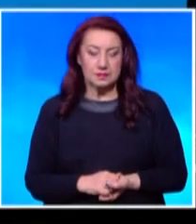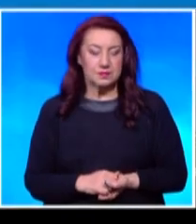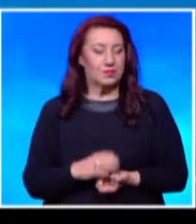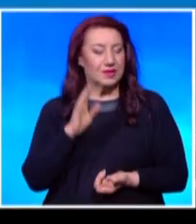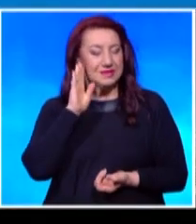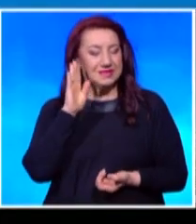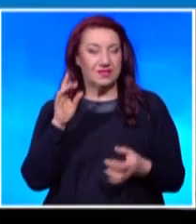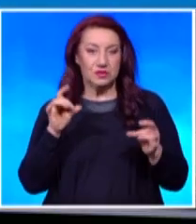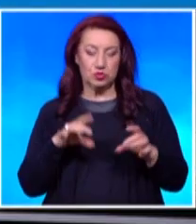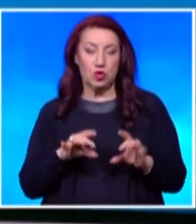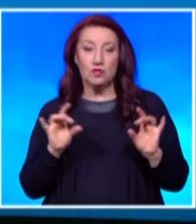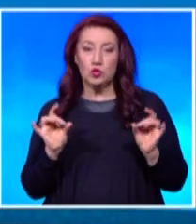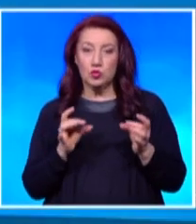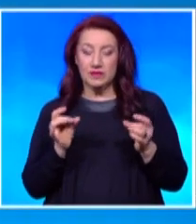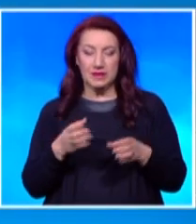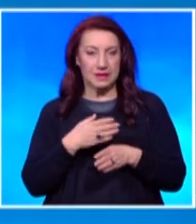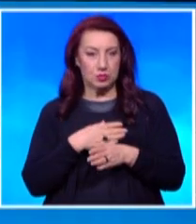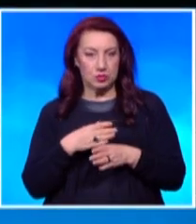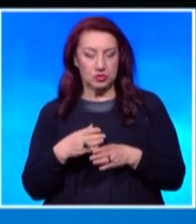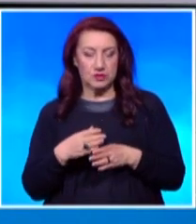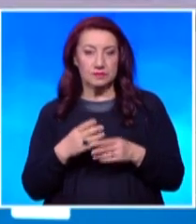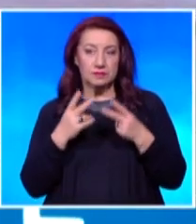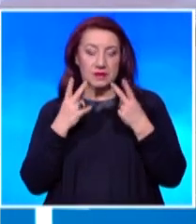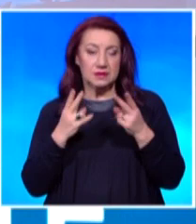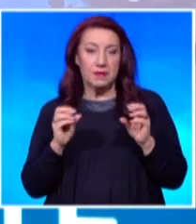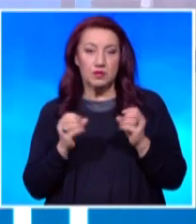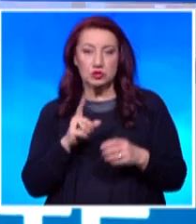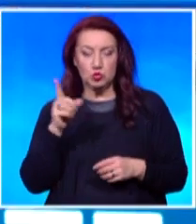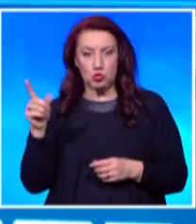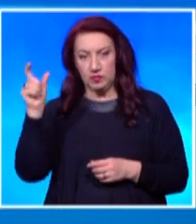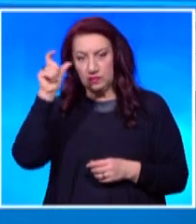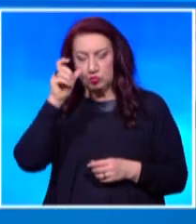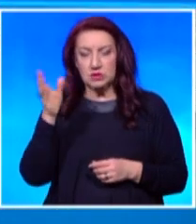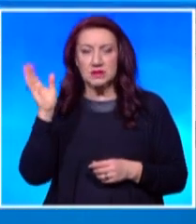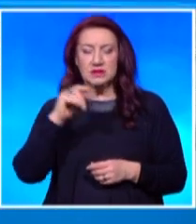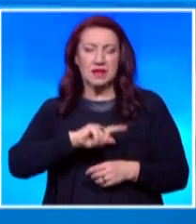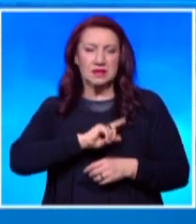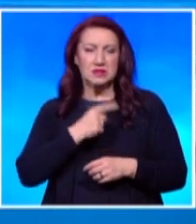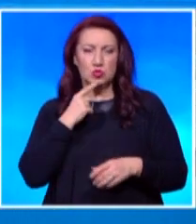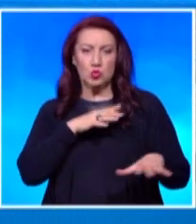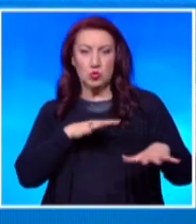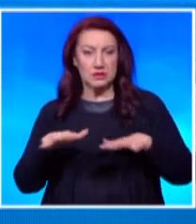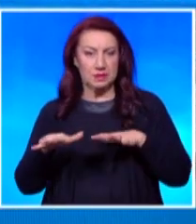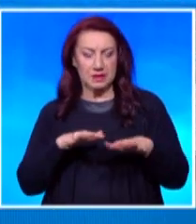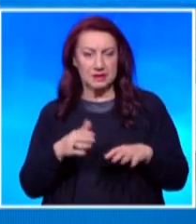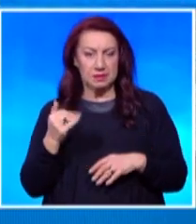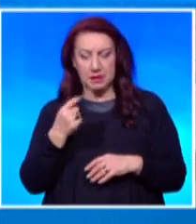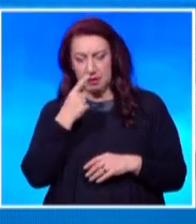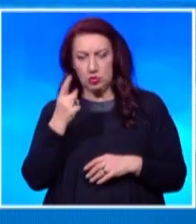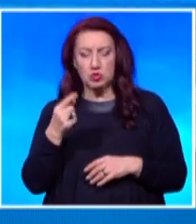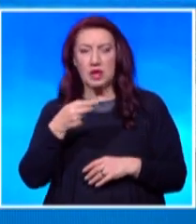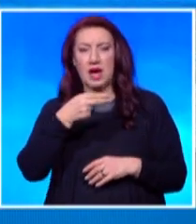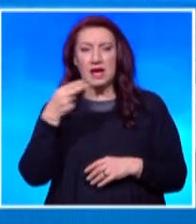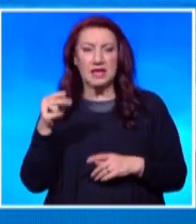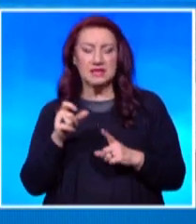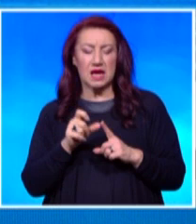Здравейте отново. BTV новините продължават. Следим случващото се в Турция след опустошителното земетресение. Преди минути агенция Reuters актуализира